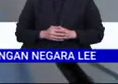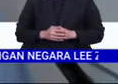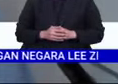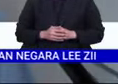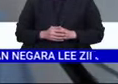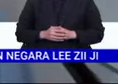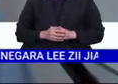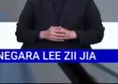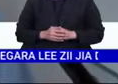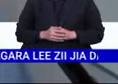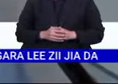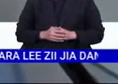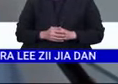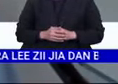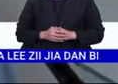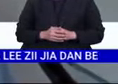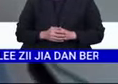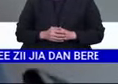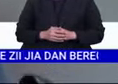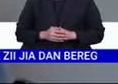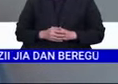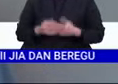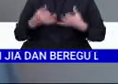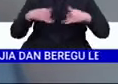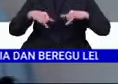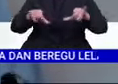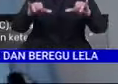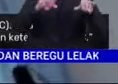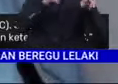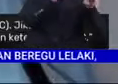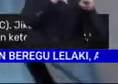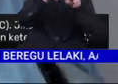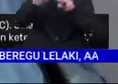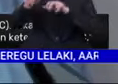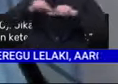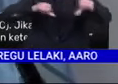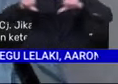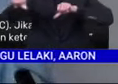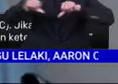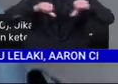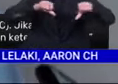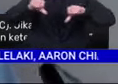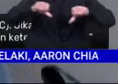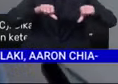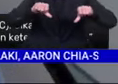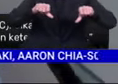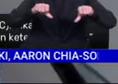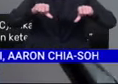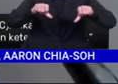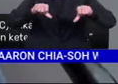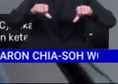bertentang Pasadena Kyle moneter dada acidity Of Fame